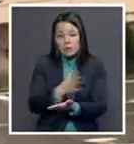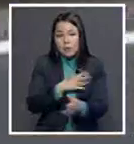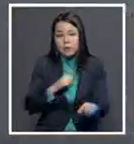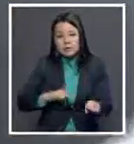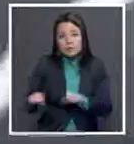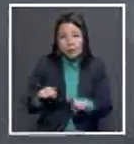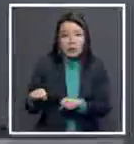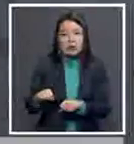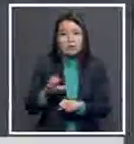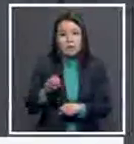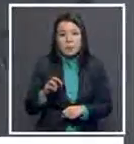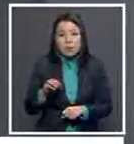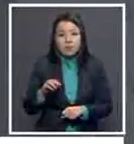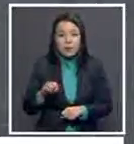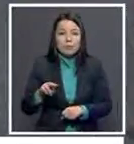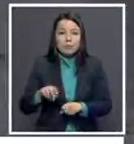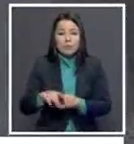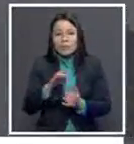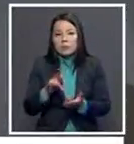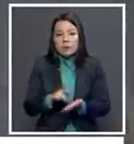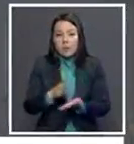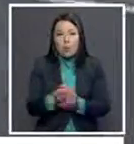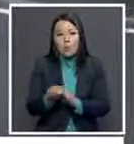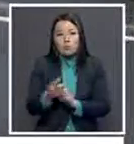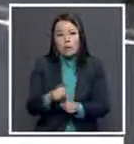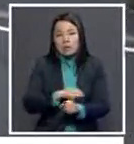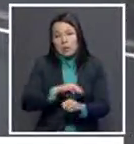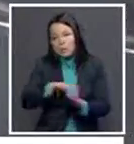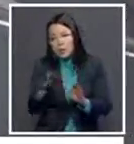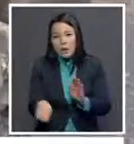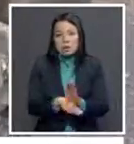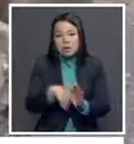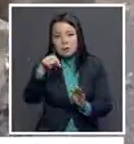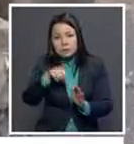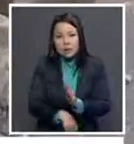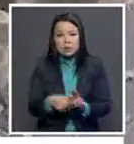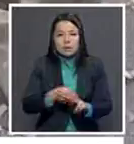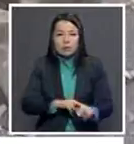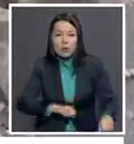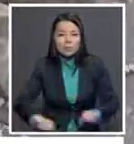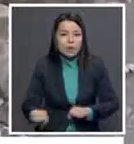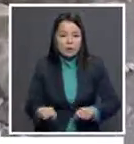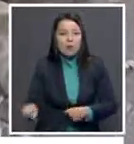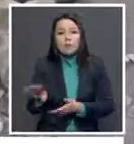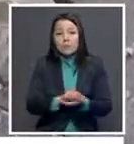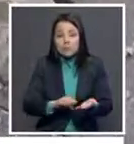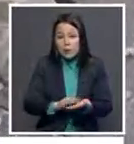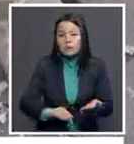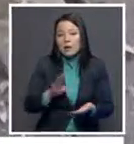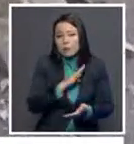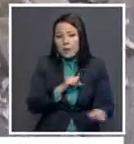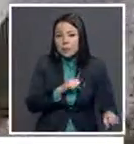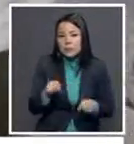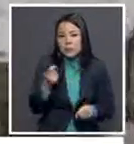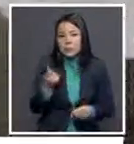зілзала Симане префектурасында 12 шақырым тереңдікте болған. Одан кейін тағы бірнеше кішігірім дүмпу қайталанды. Табиғи